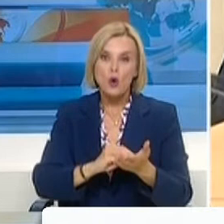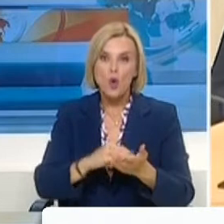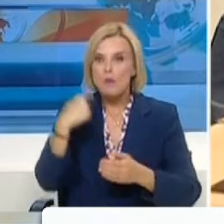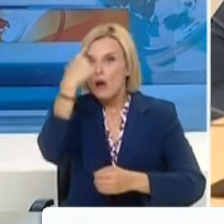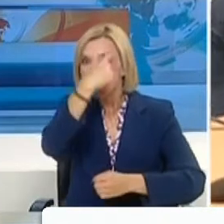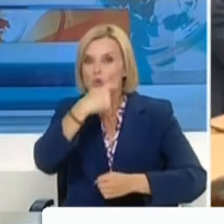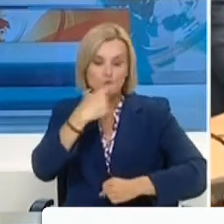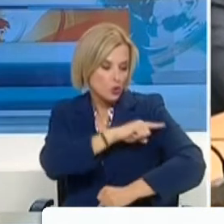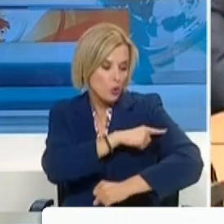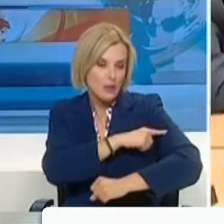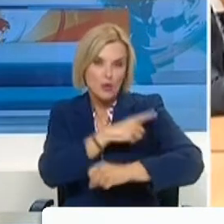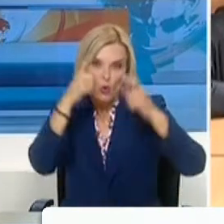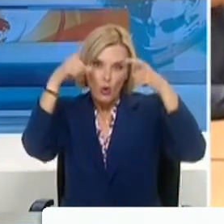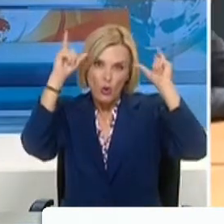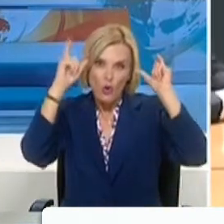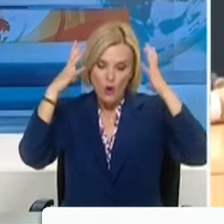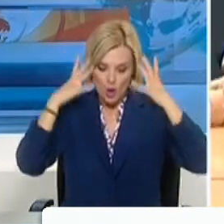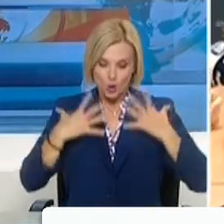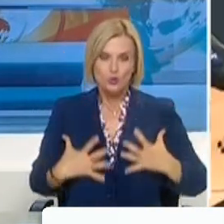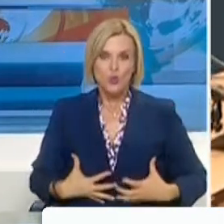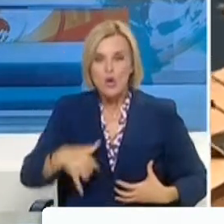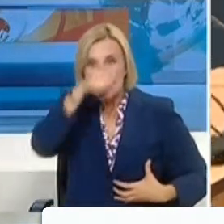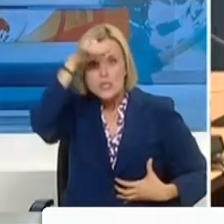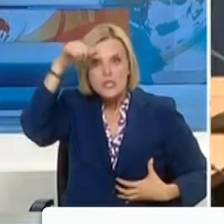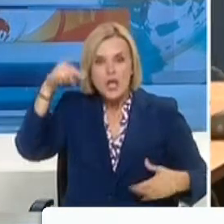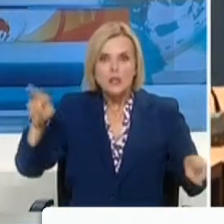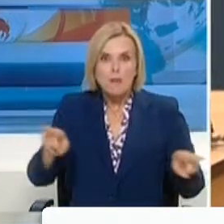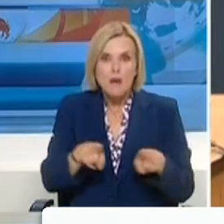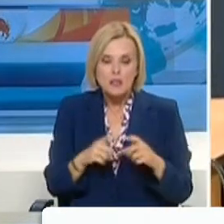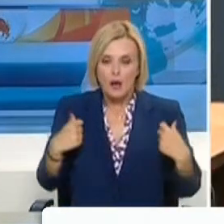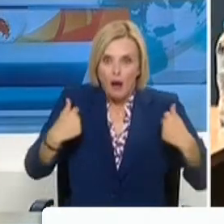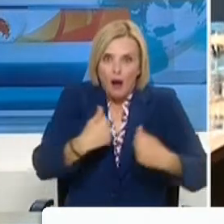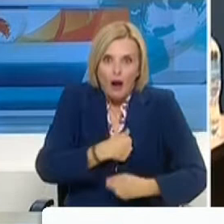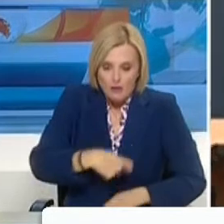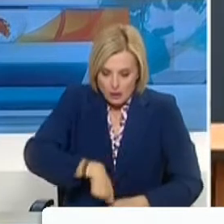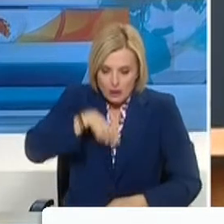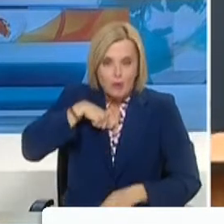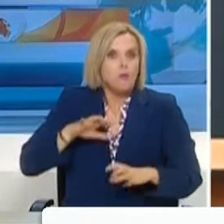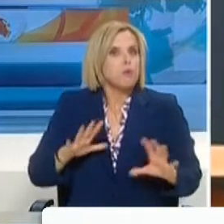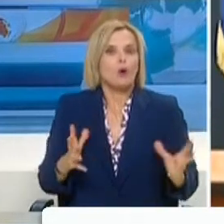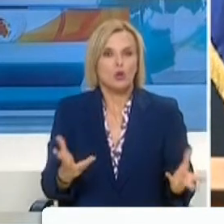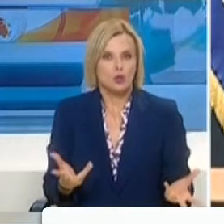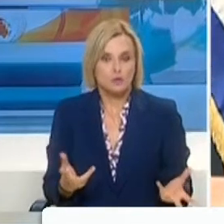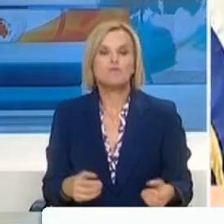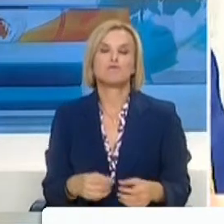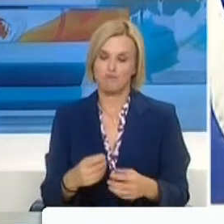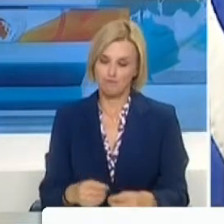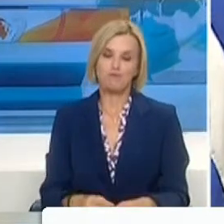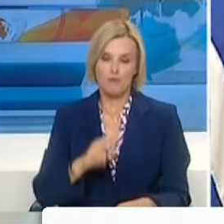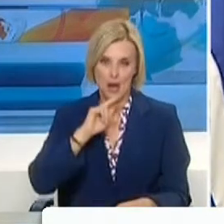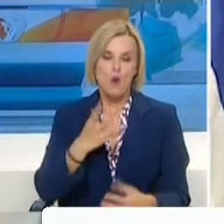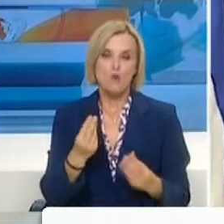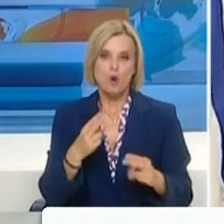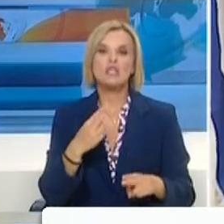Να πω δύο λόγια και μετά, αν θέλει ο Υπουργός να τοποθετηθεί, να πει κάτι παραπάνω. Είναι σημαντικό το θέμα των κλιματιστικών, ιδιαίτερα σε μια χώρα η